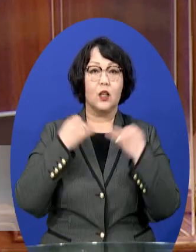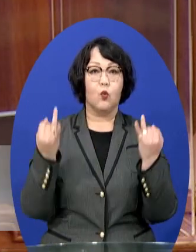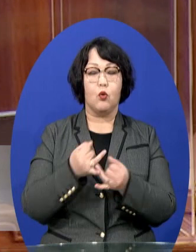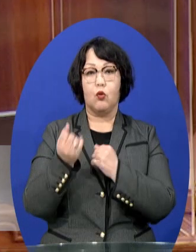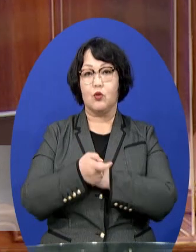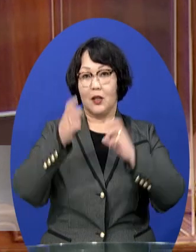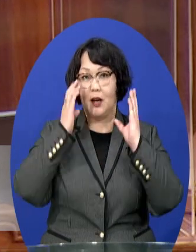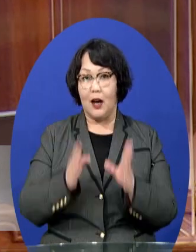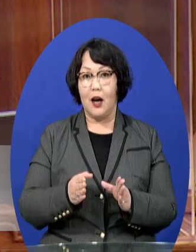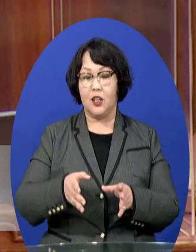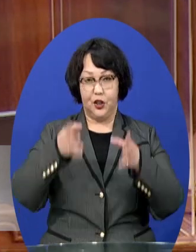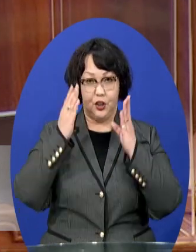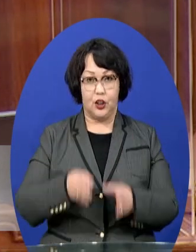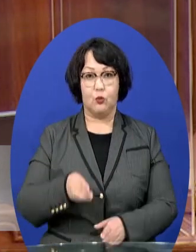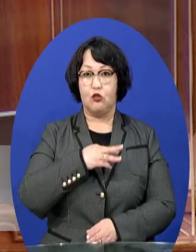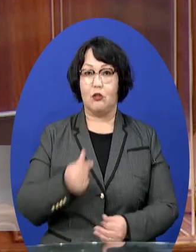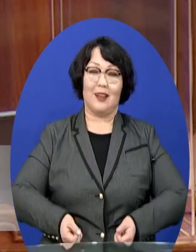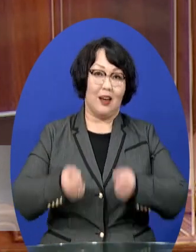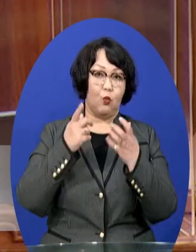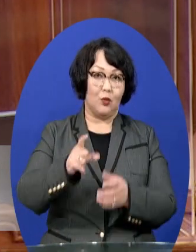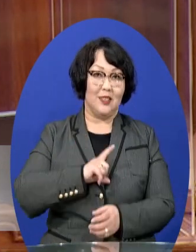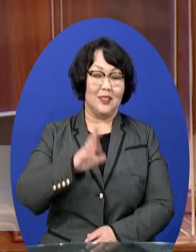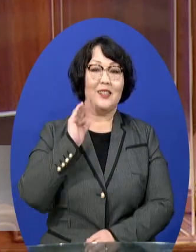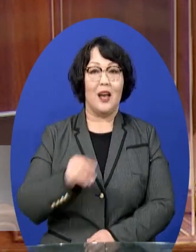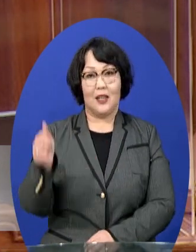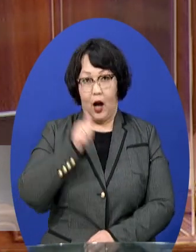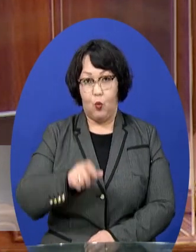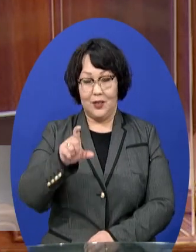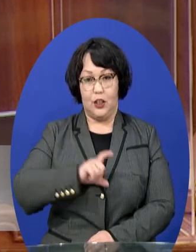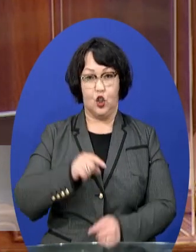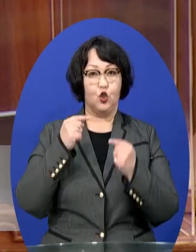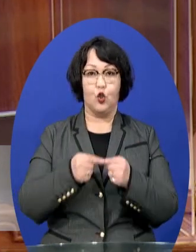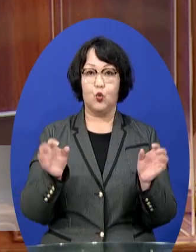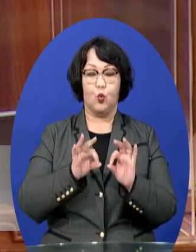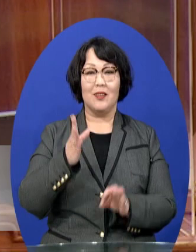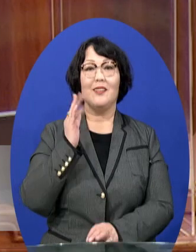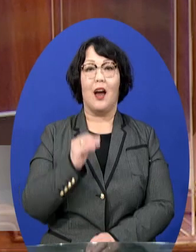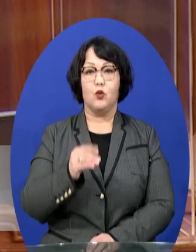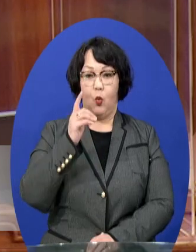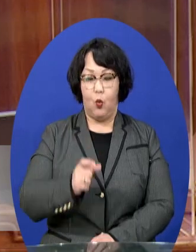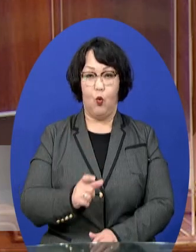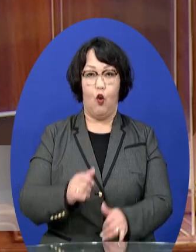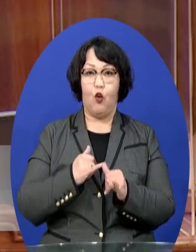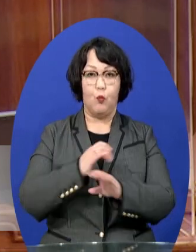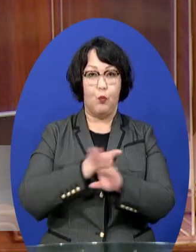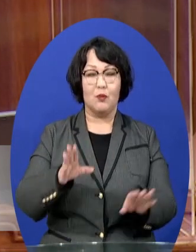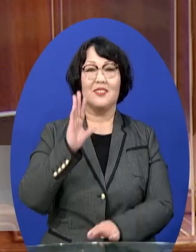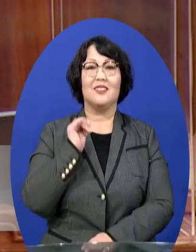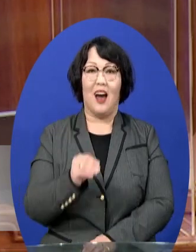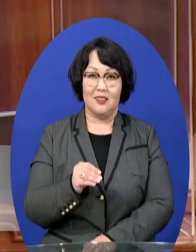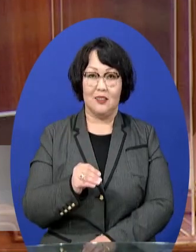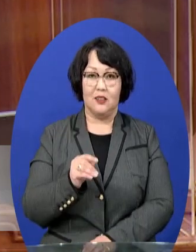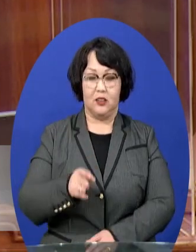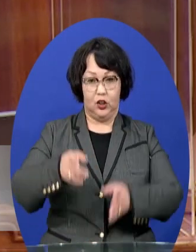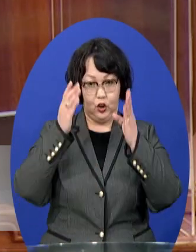анхаарад нэг тогтоол гаргаад хүний эрхийг яаж хангуулах вэ? Хүний эрхийг яаж зөрчихгүй байх вэ? Хүнээ яаж хохироохгүй байх вэ? Гэлэг дээр нэг